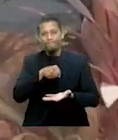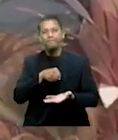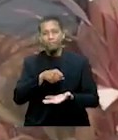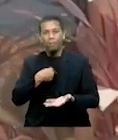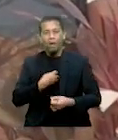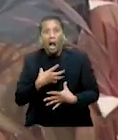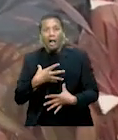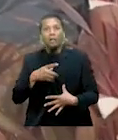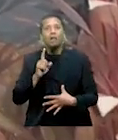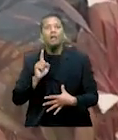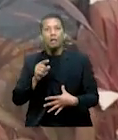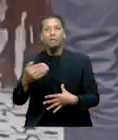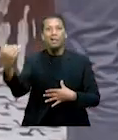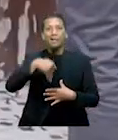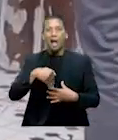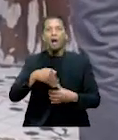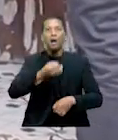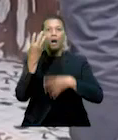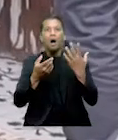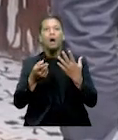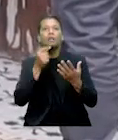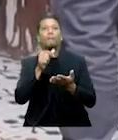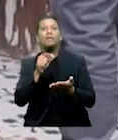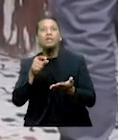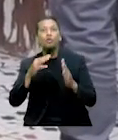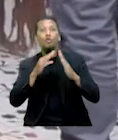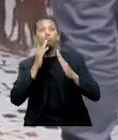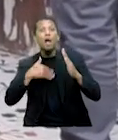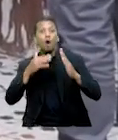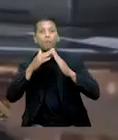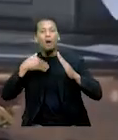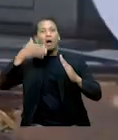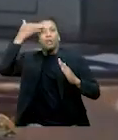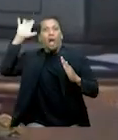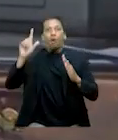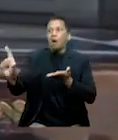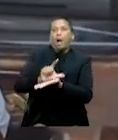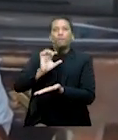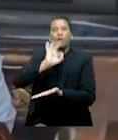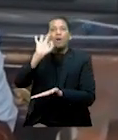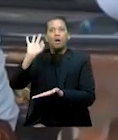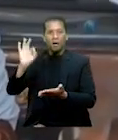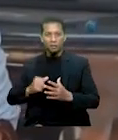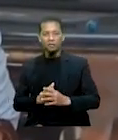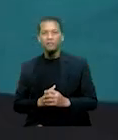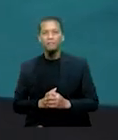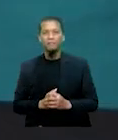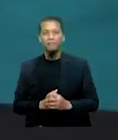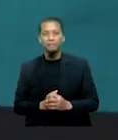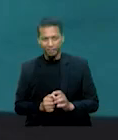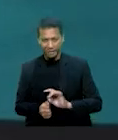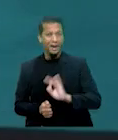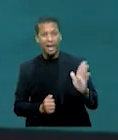dan terkait adanya penggeledahan KPK serta tidak mengetahui pemilik rumah karena tidak pernah melaporkan diri.